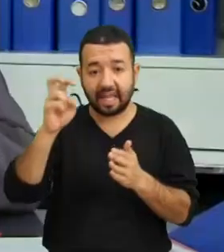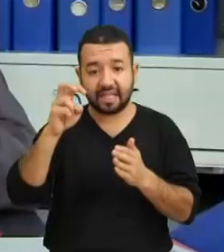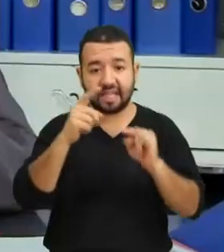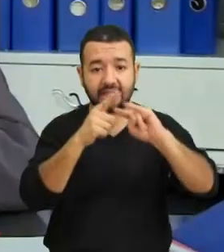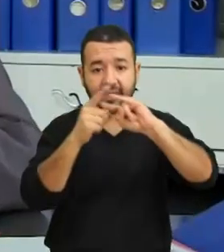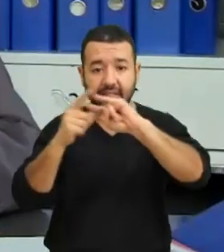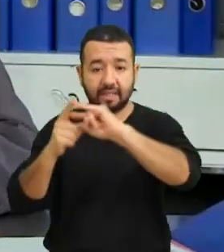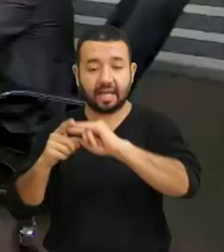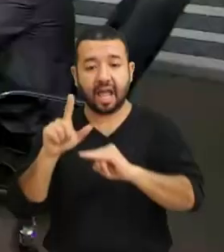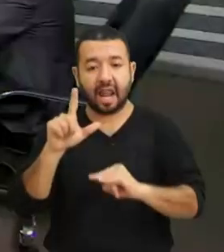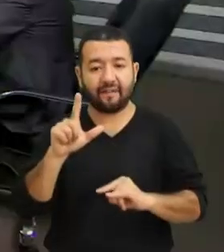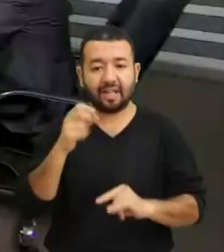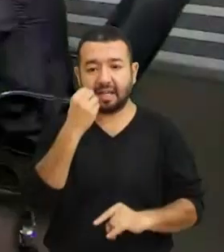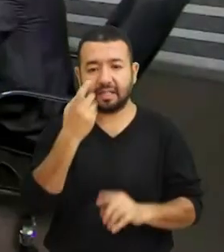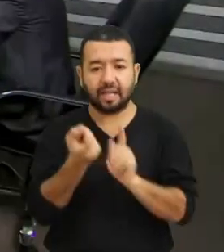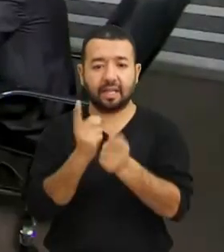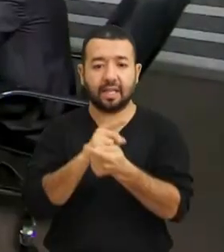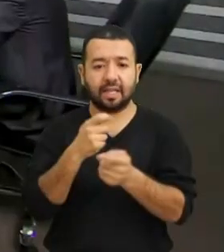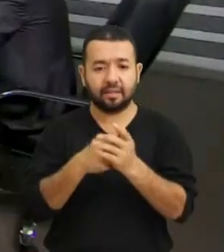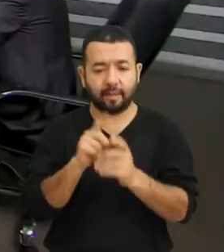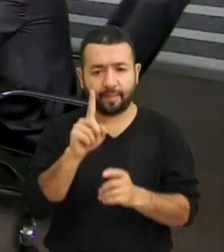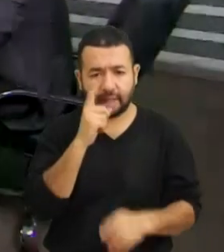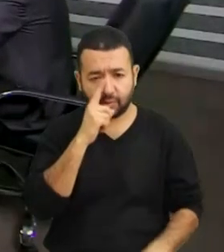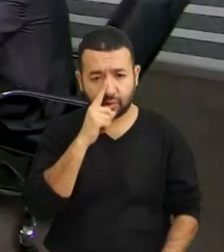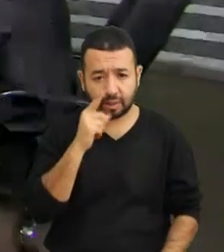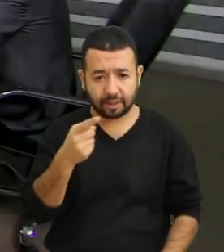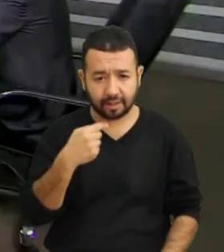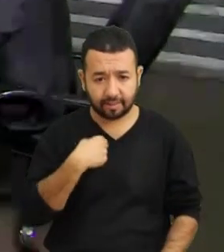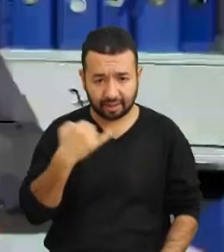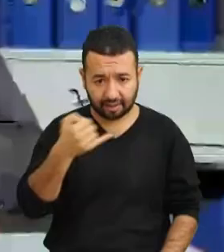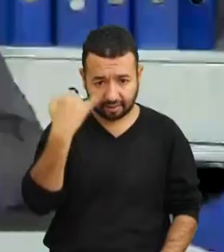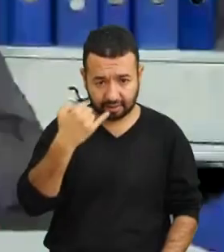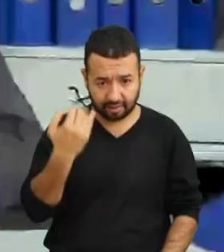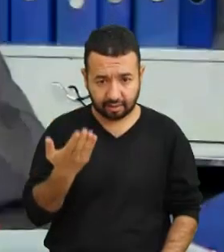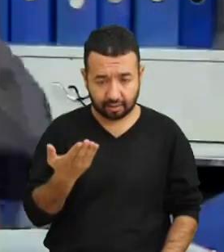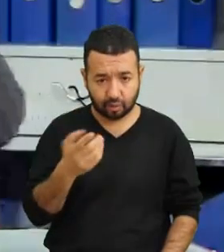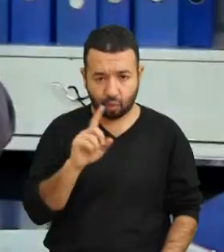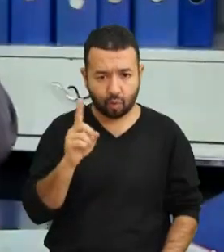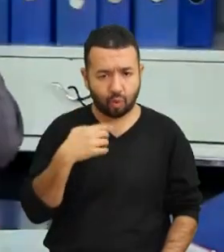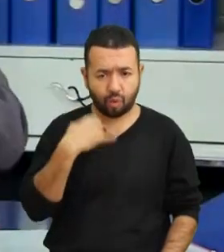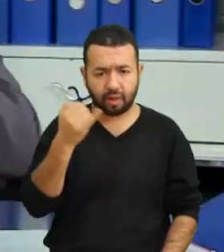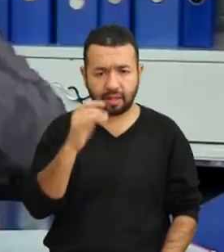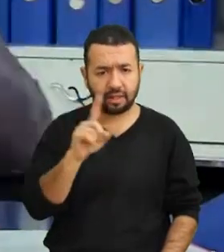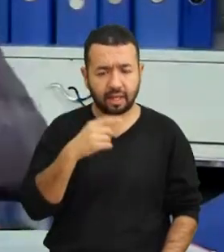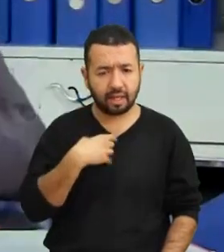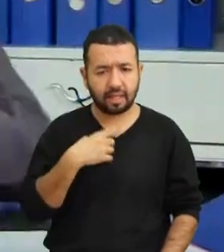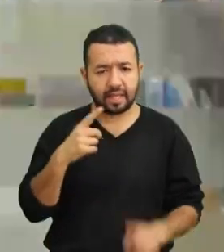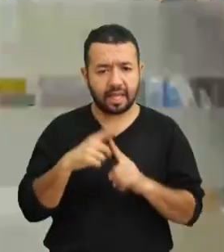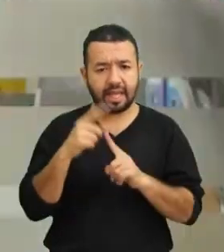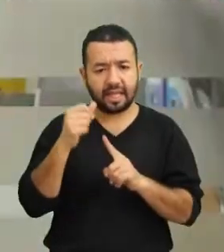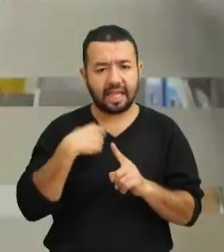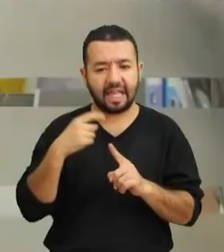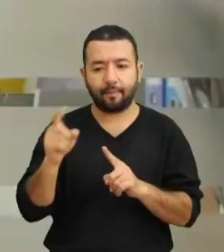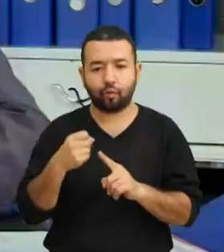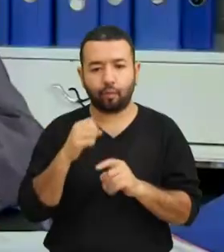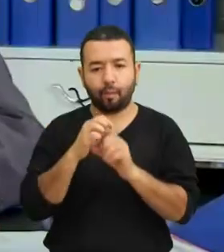Lavanta çiçeğinin bir başka türü. Ya bir dakika müdür bey. Siz beni T'ye mi alıyorsunuz? Yo sen T için çağırmadım. T'yi buldum, boru